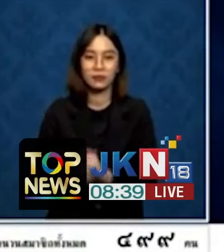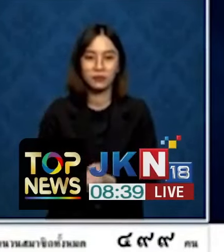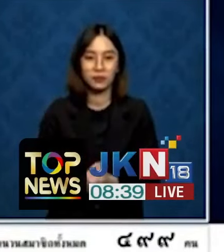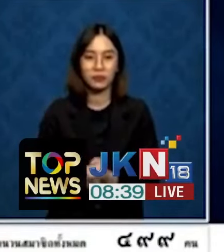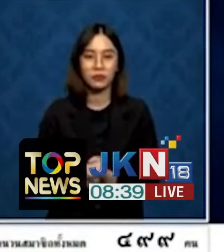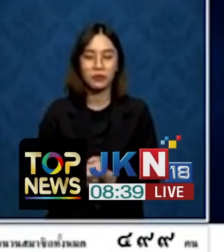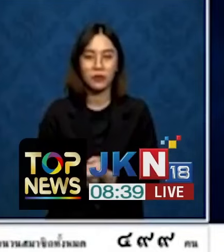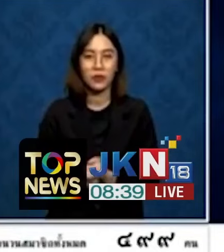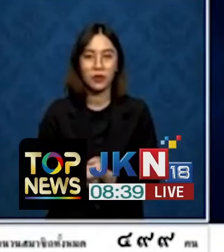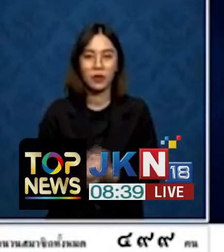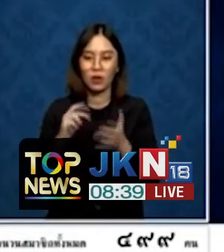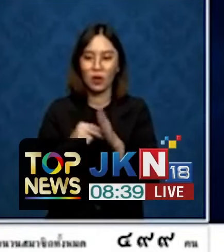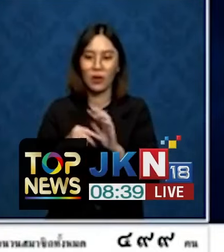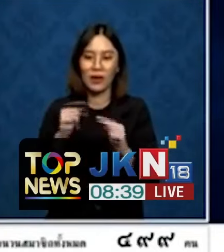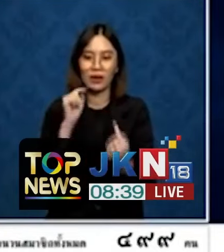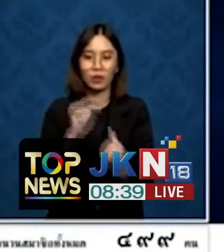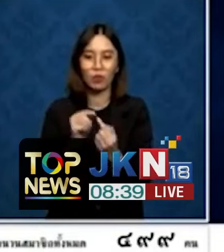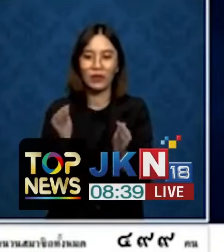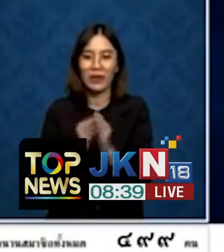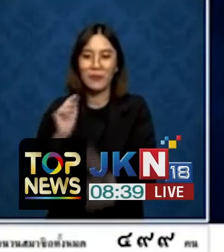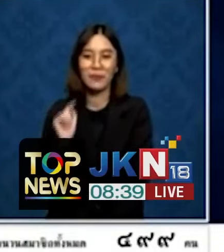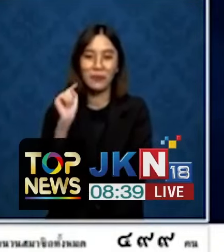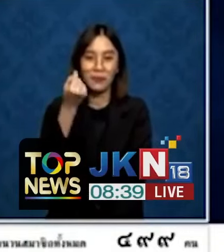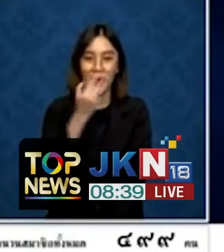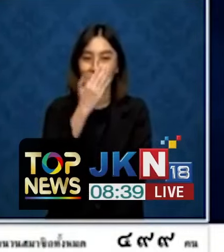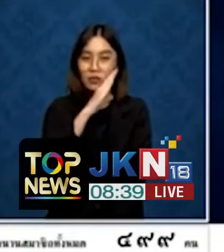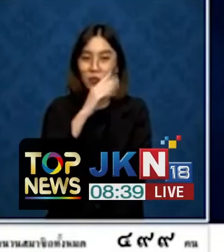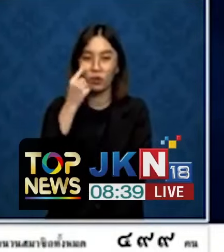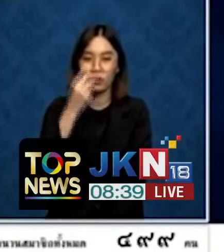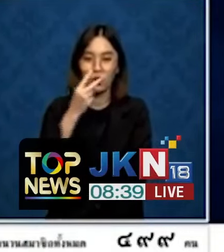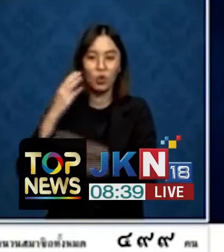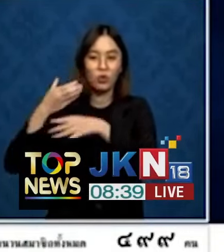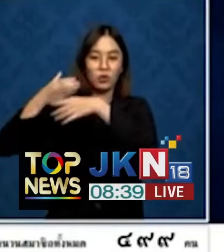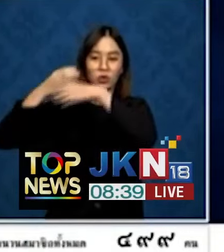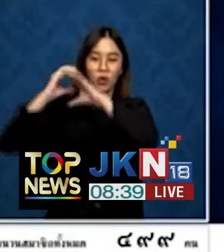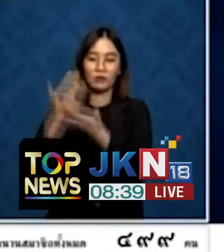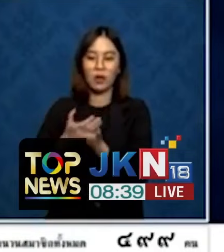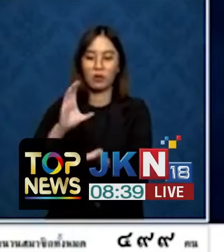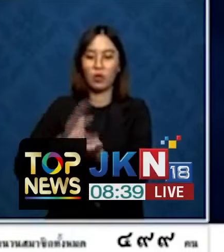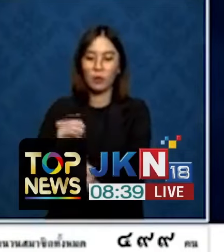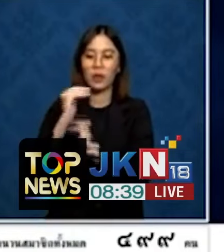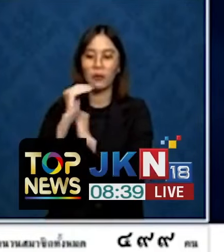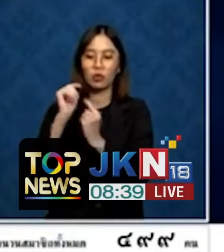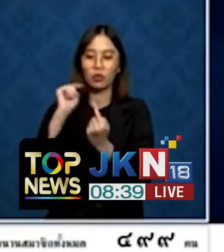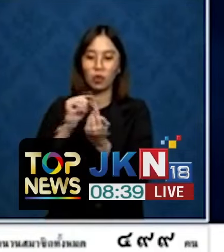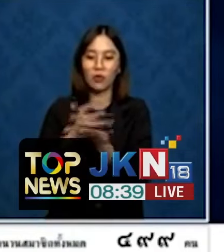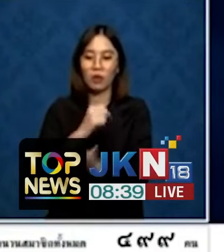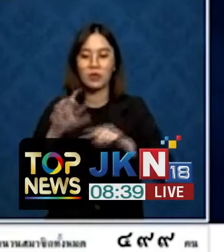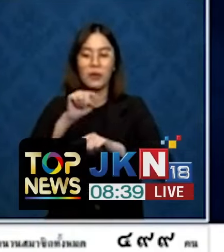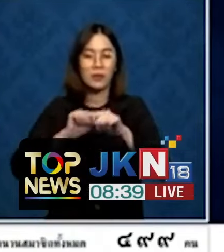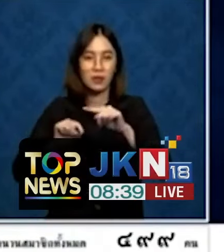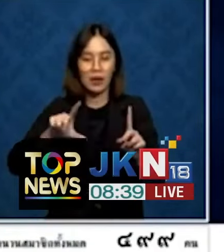ม่มีระบบการชำระเงินที่ชัดเจนฉะนั้นจะทำหรือไม่เดี๋ยวลองฟังบางช่วงที่คุณสิริกัญญาอภิปรายเมื่อ